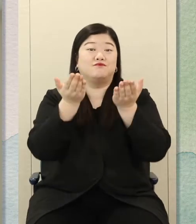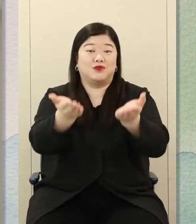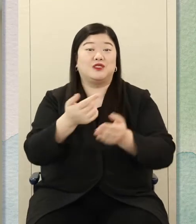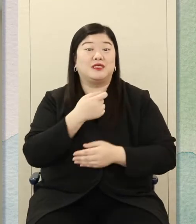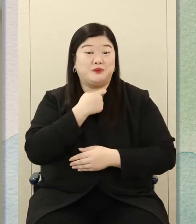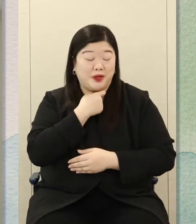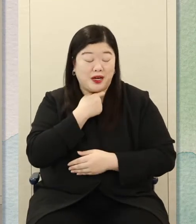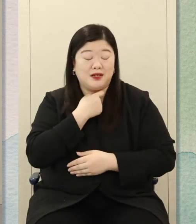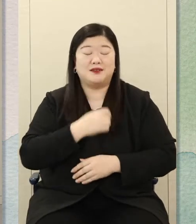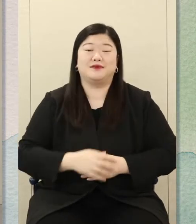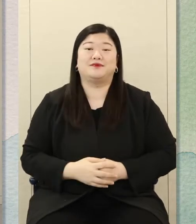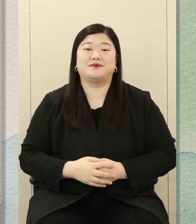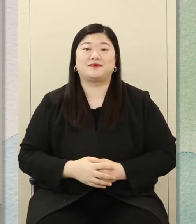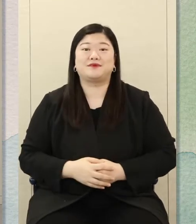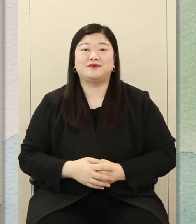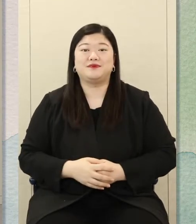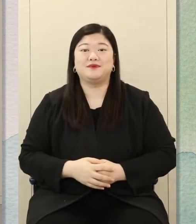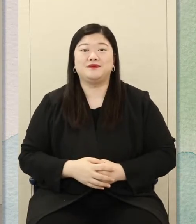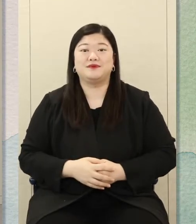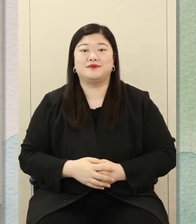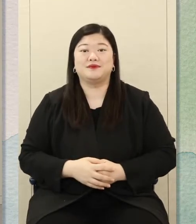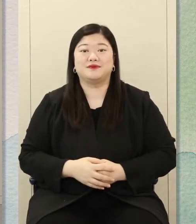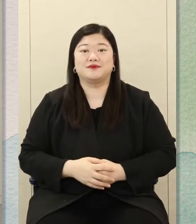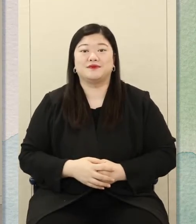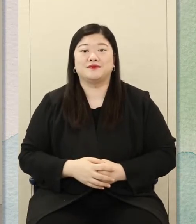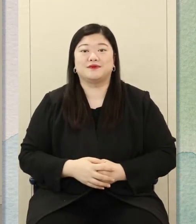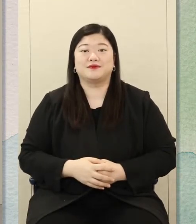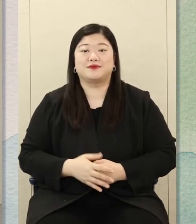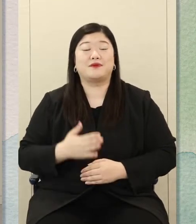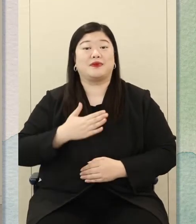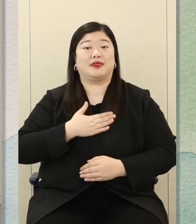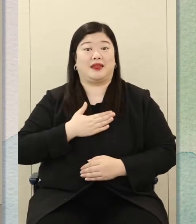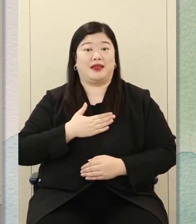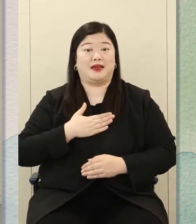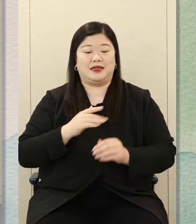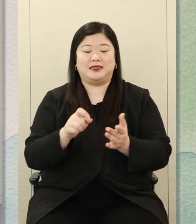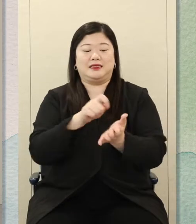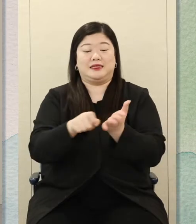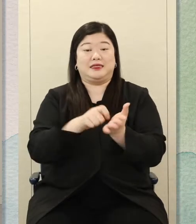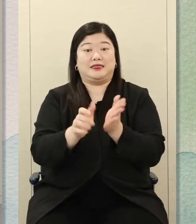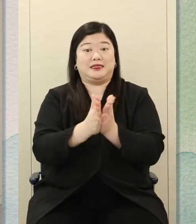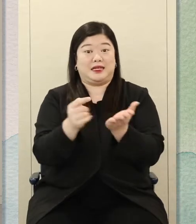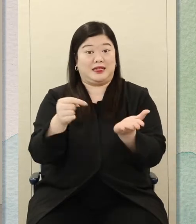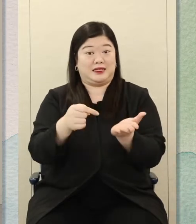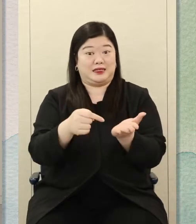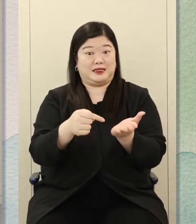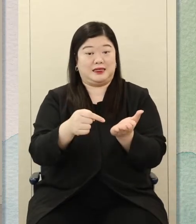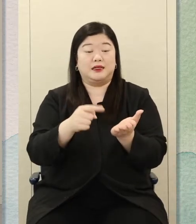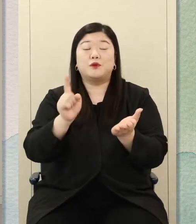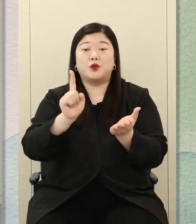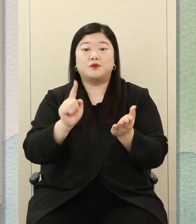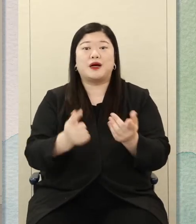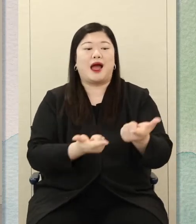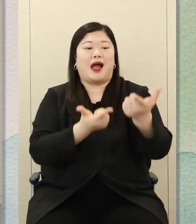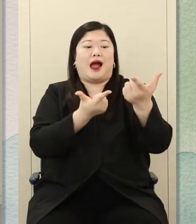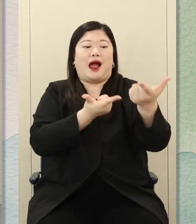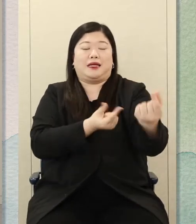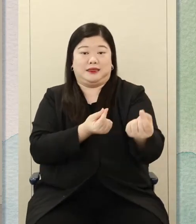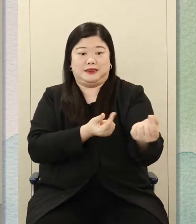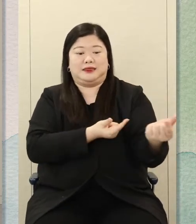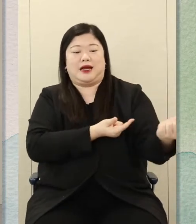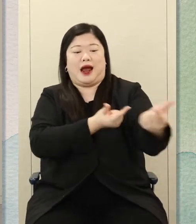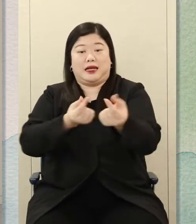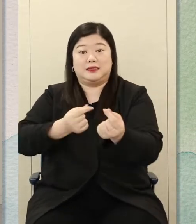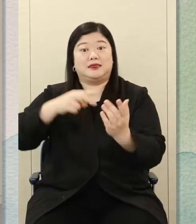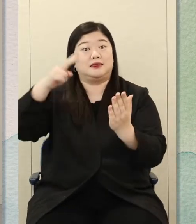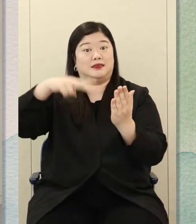나눠보고 싶습니다. 제가 그냥 제 책의 제목이기도 한데 이 가치 읽고 함께 살다 이게 저는 굉장히